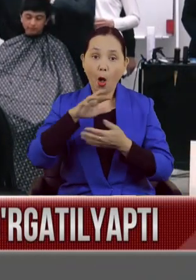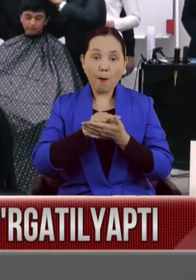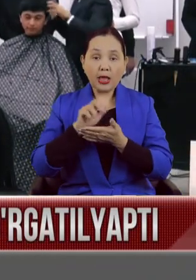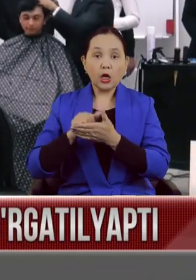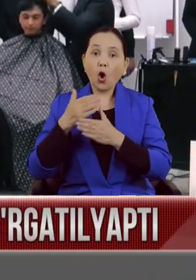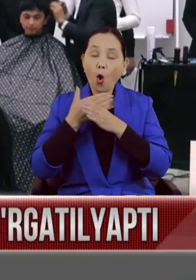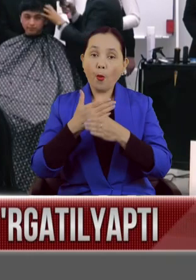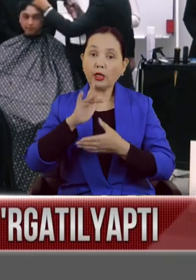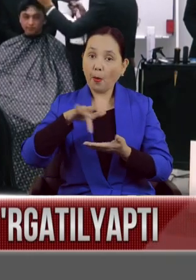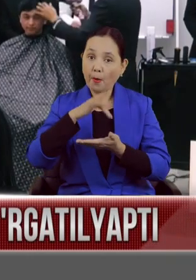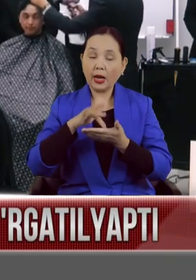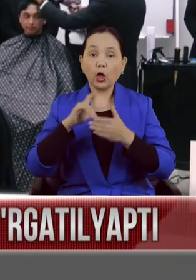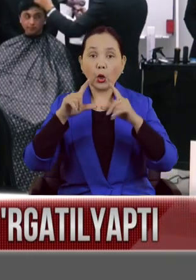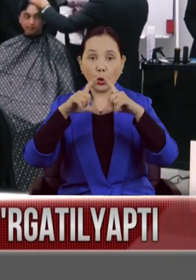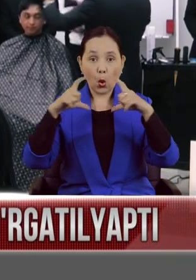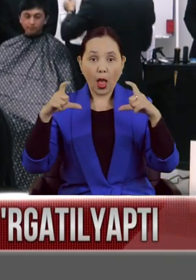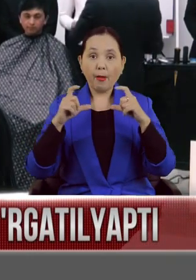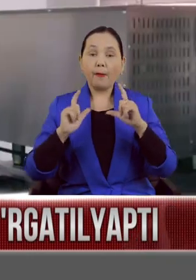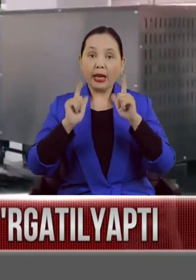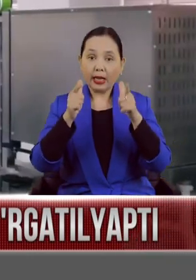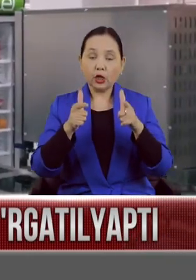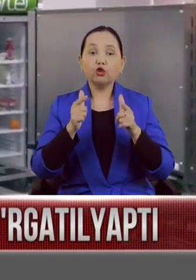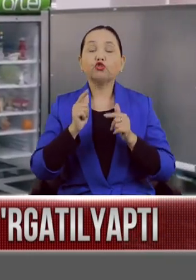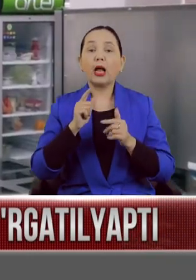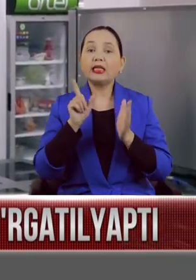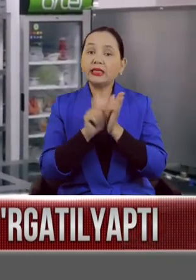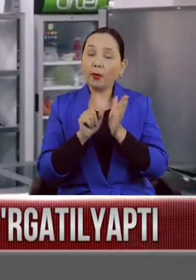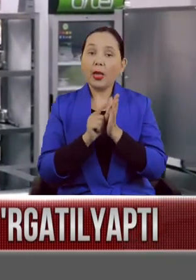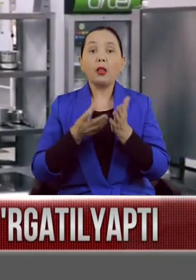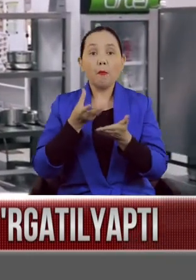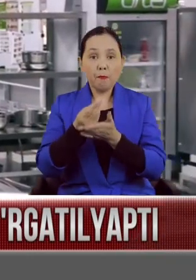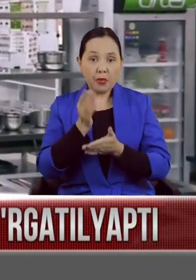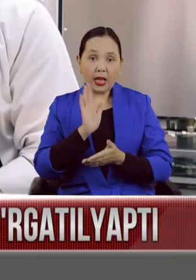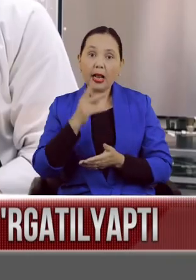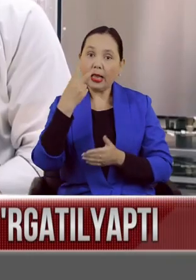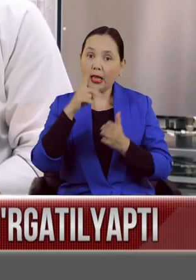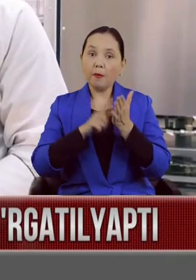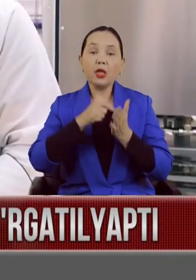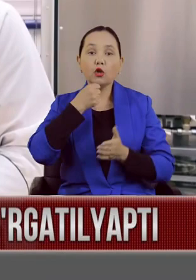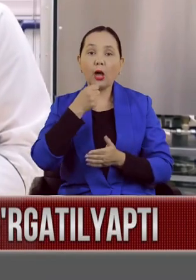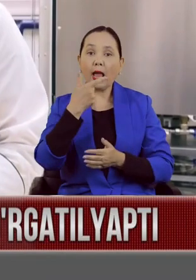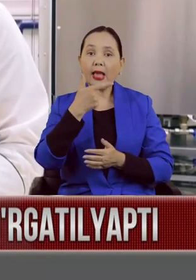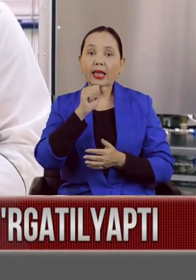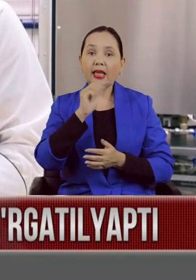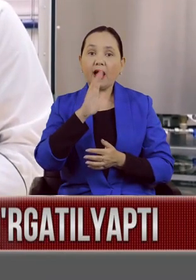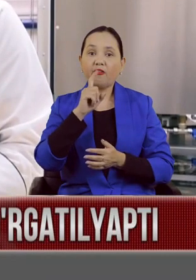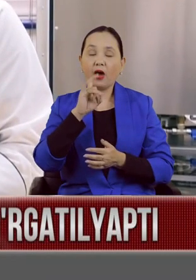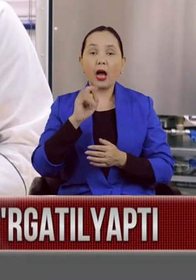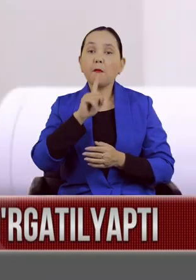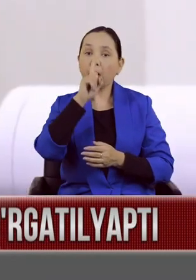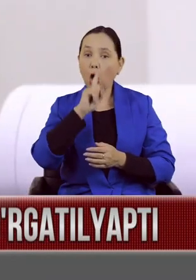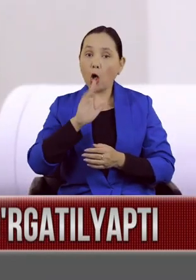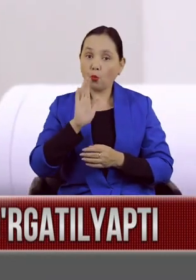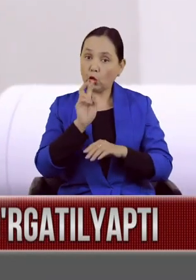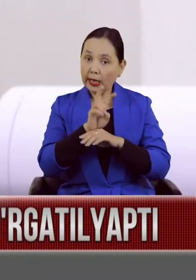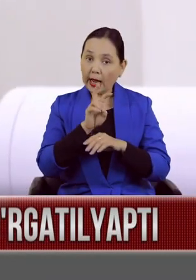bandligiga ko'maklashish markazlari orqali yo'llanma bilan kelishadi. Ishsizlar uchun stipendiya ham beriladi. 27 yoshli Gavharning darsga qatnayotgan ga